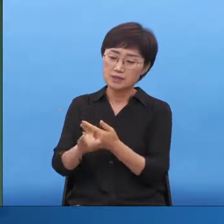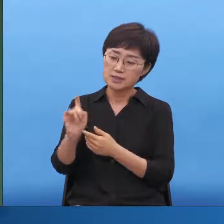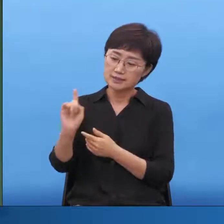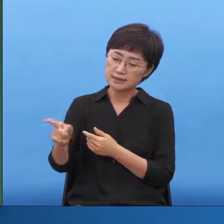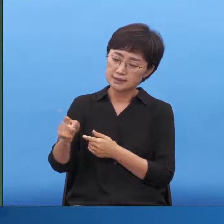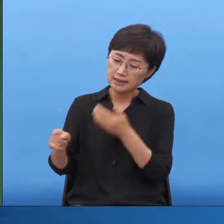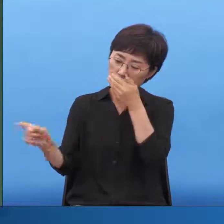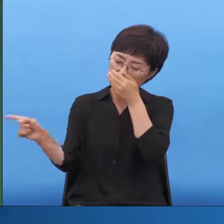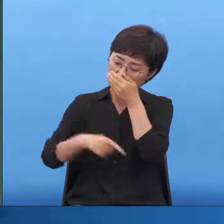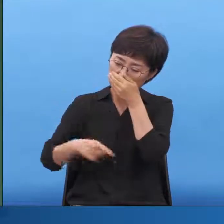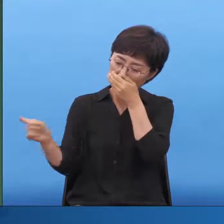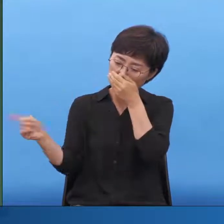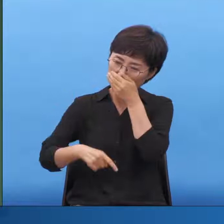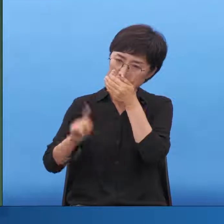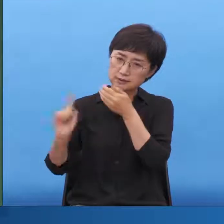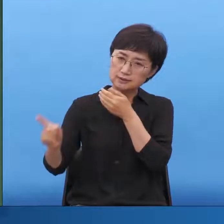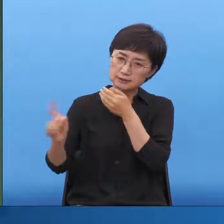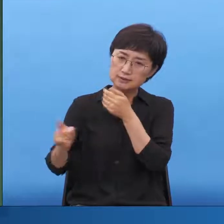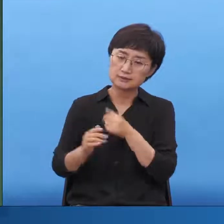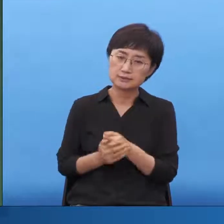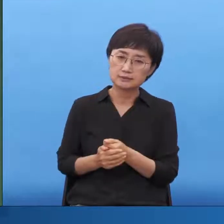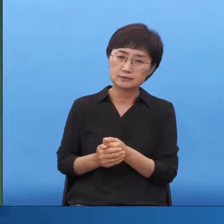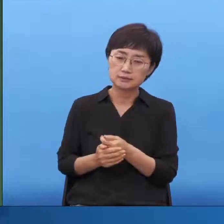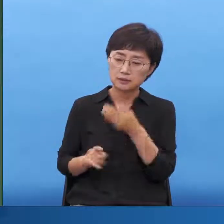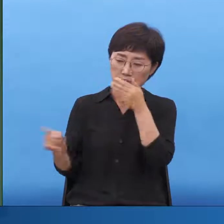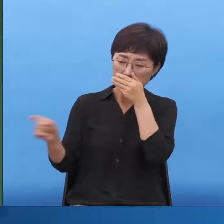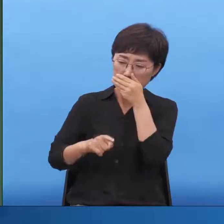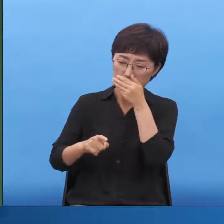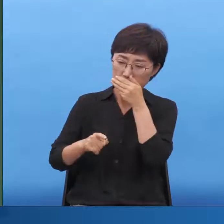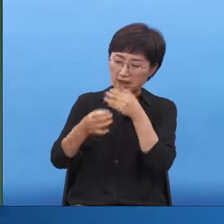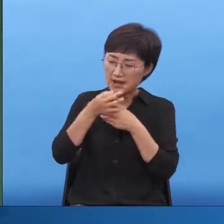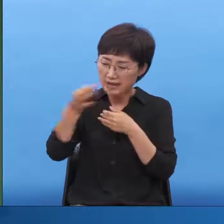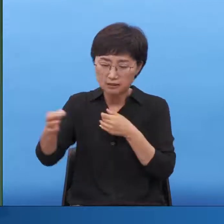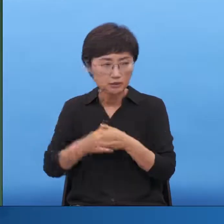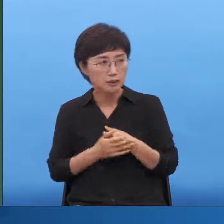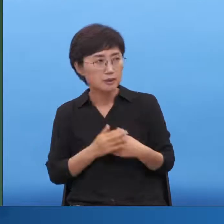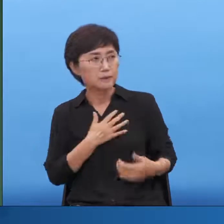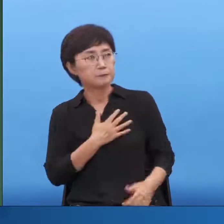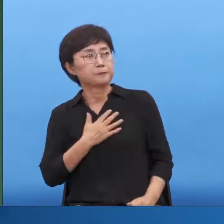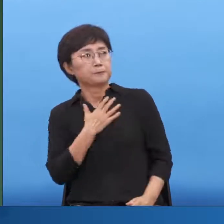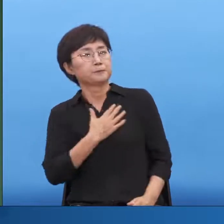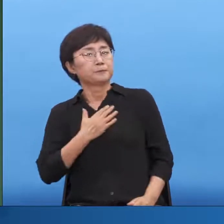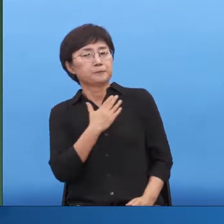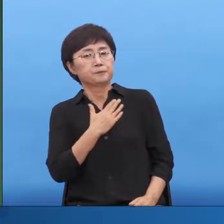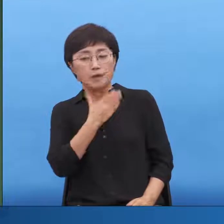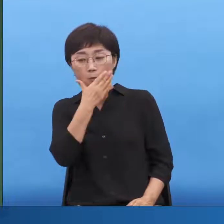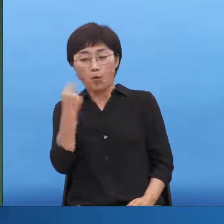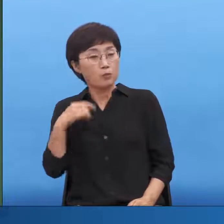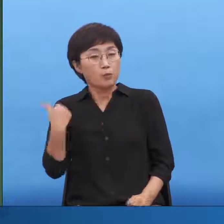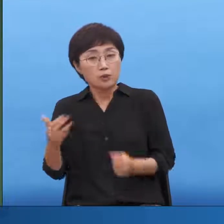놈들 是称法利赛人为盗贼 그래 이 사람들 막 기분 나빠가지고 깨닫지 못하니까 기분 나빠했잖아요